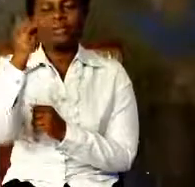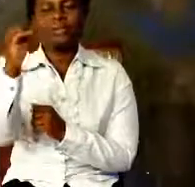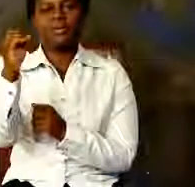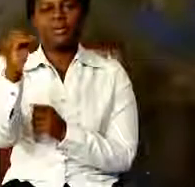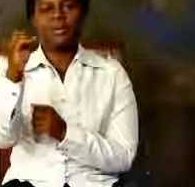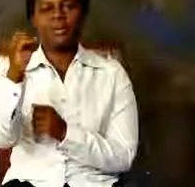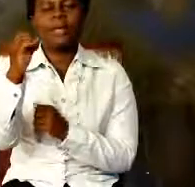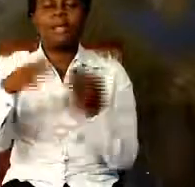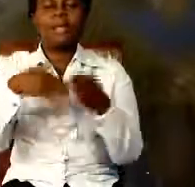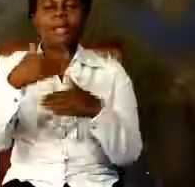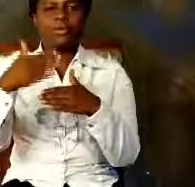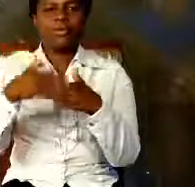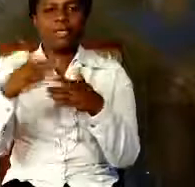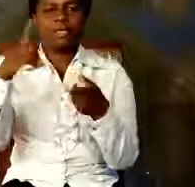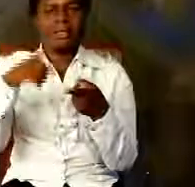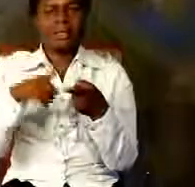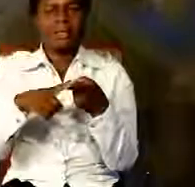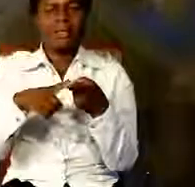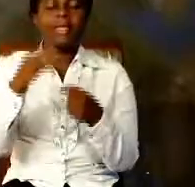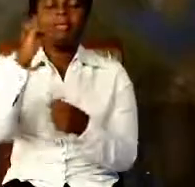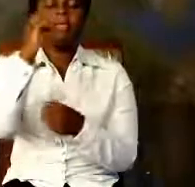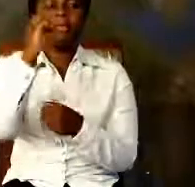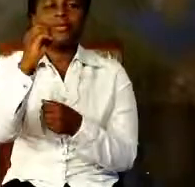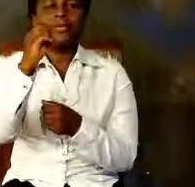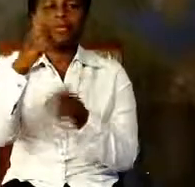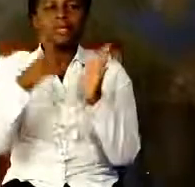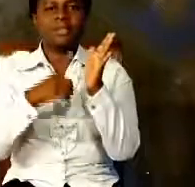0620 701100. Nitarudia tena